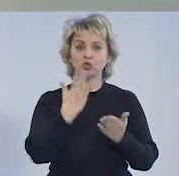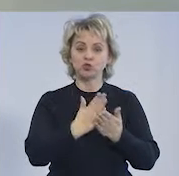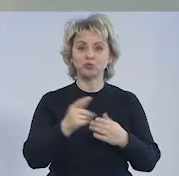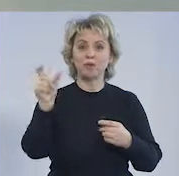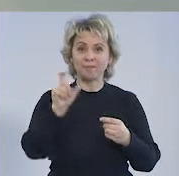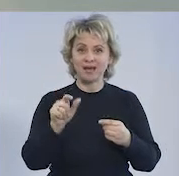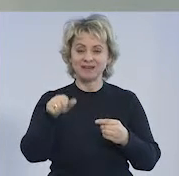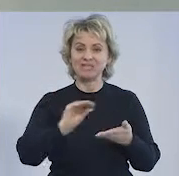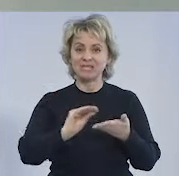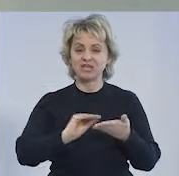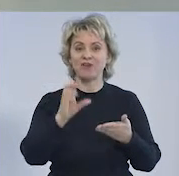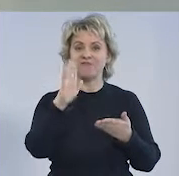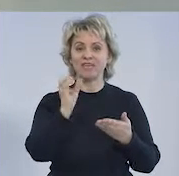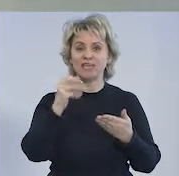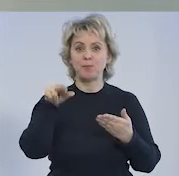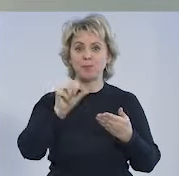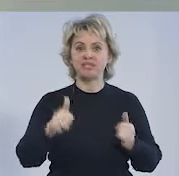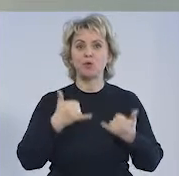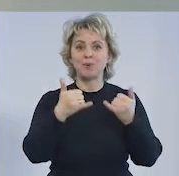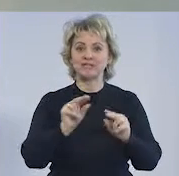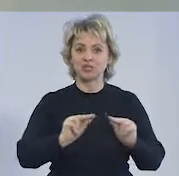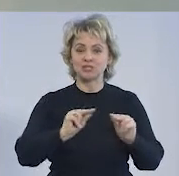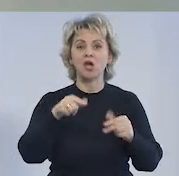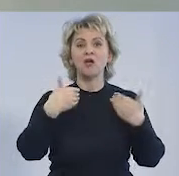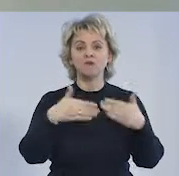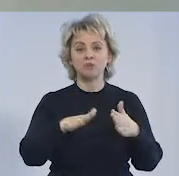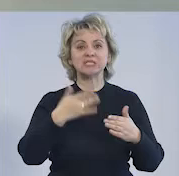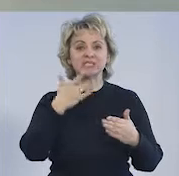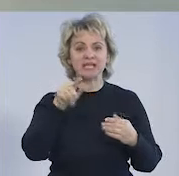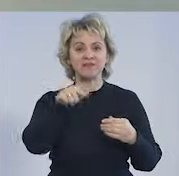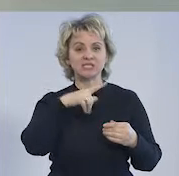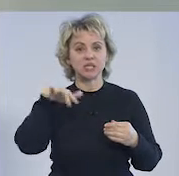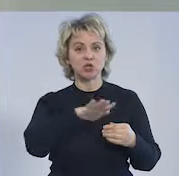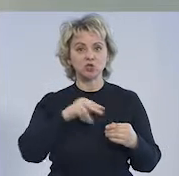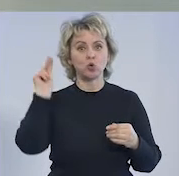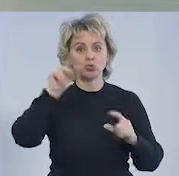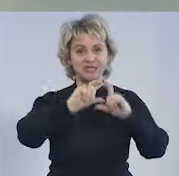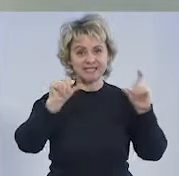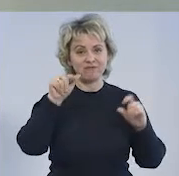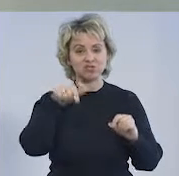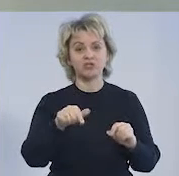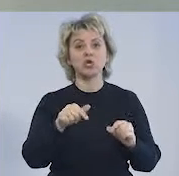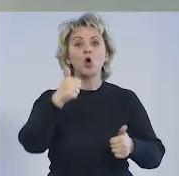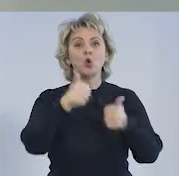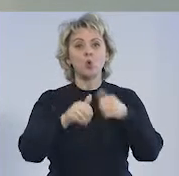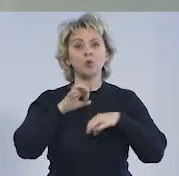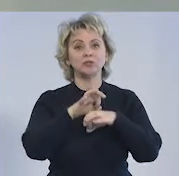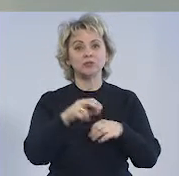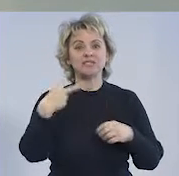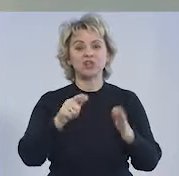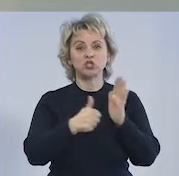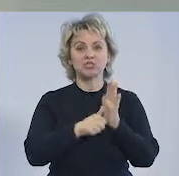существующих биографических статей Википедии, посвященный наставникам и выпускникам советских и российских учебных заведений. Конкурс проводится